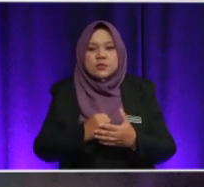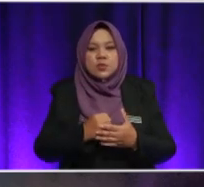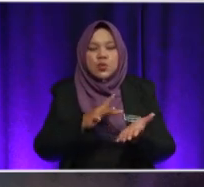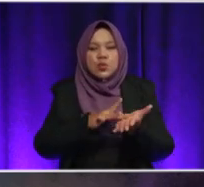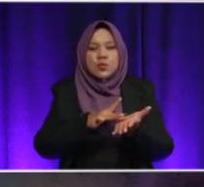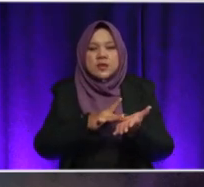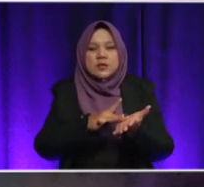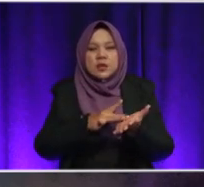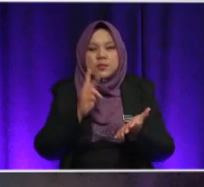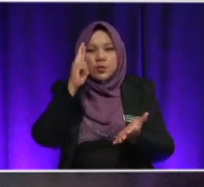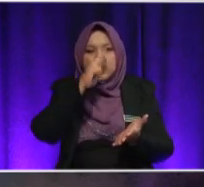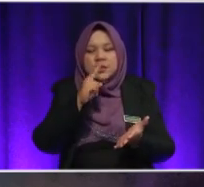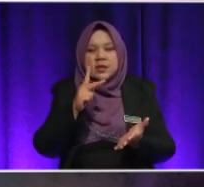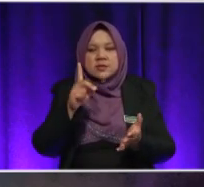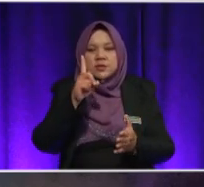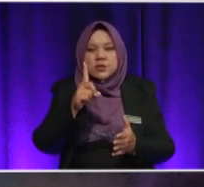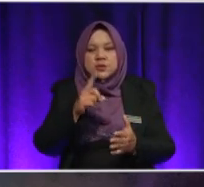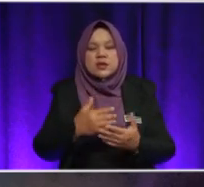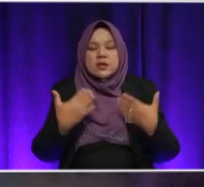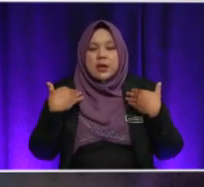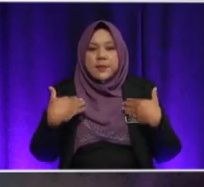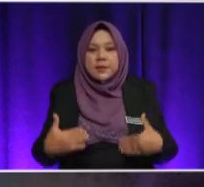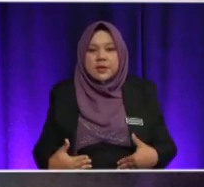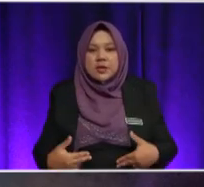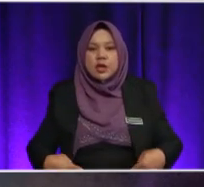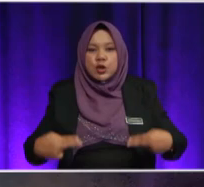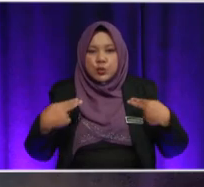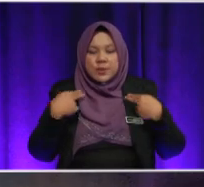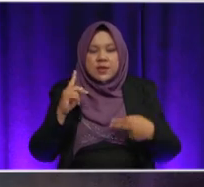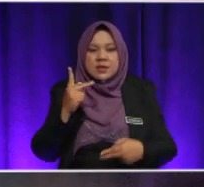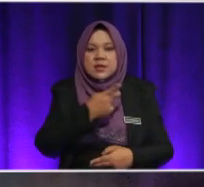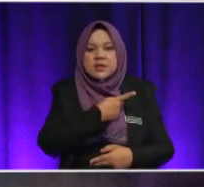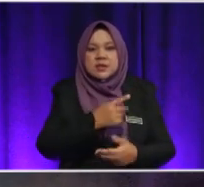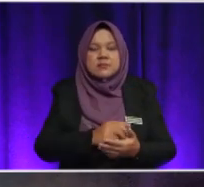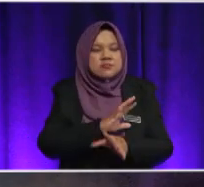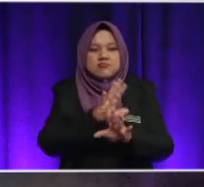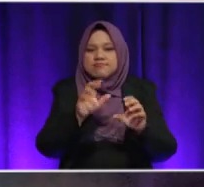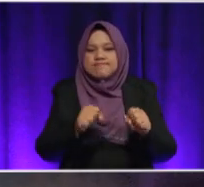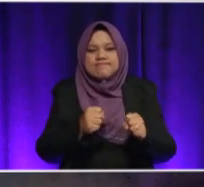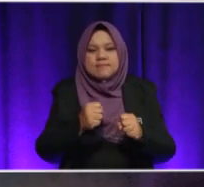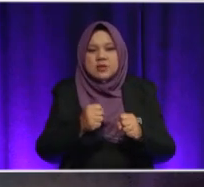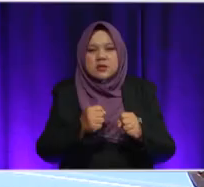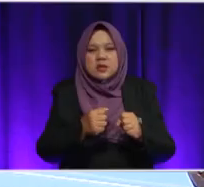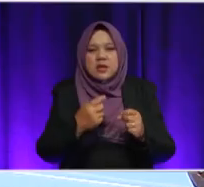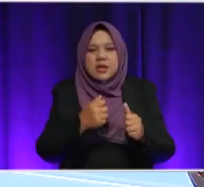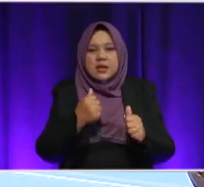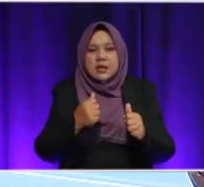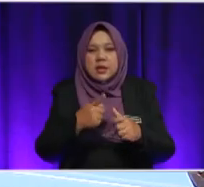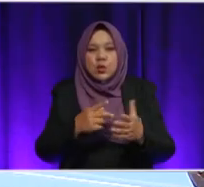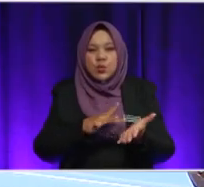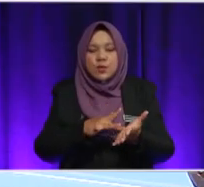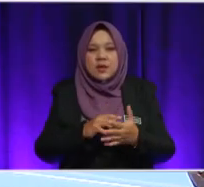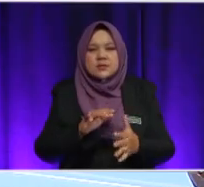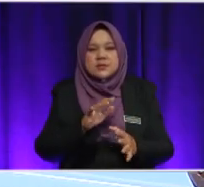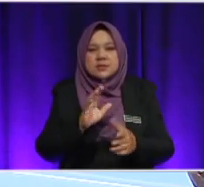Oh button merupakan sesuatu yang berada dalam kehidupan harian kita tidak dapat lari daripada perubahan ini jadi jangan